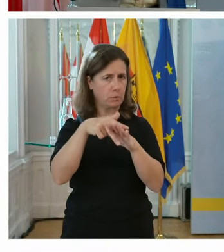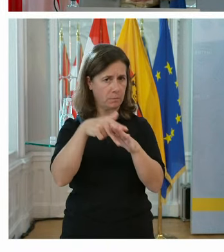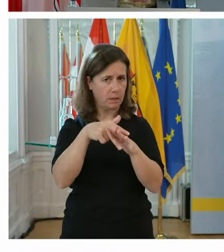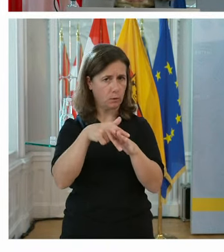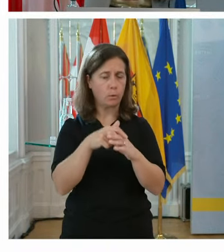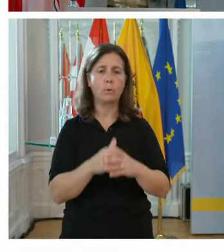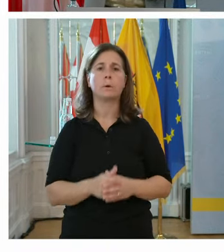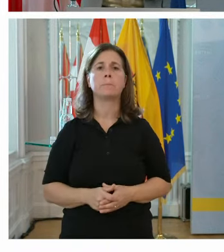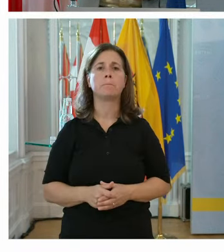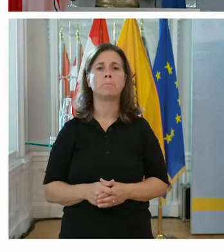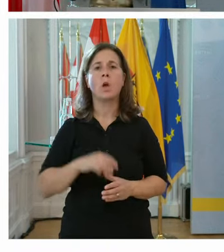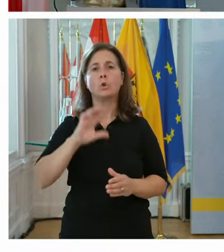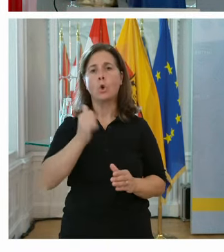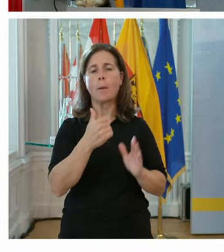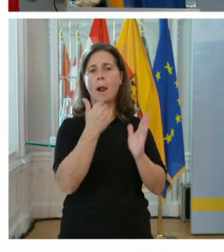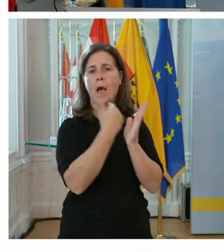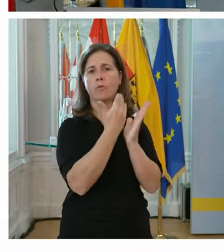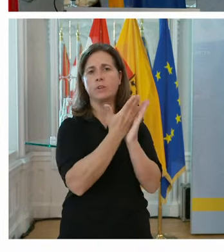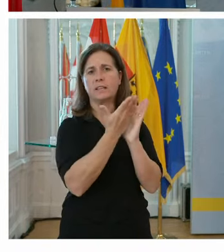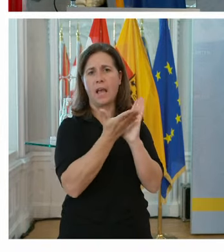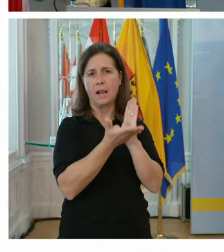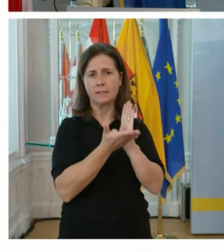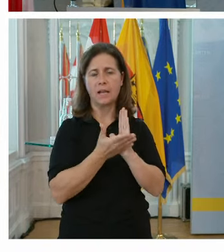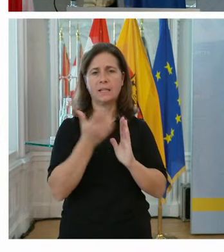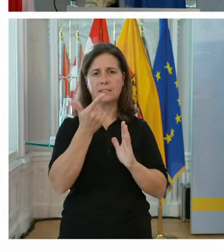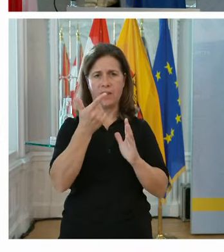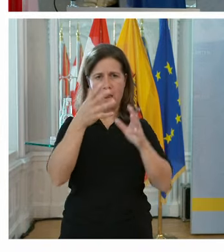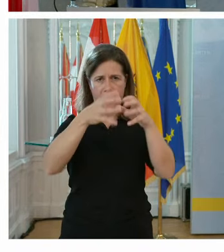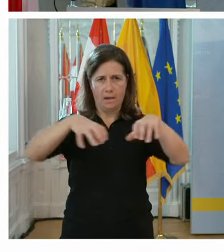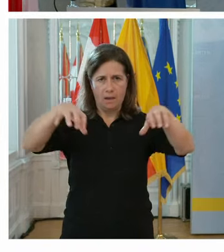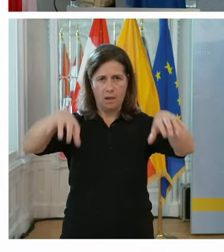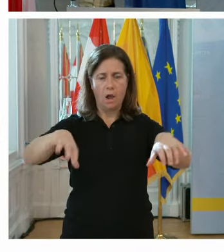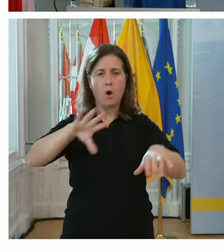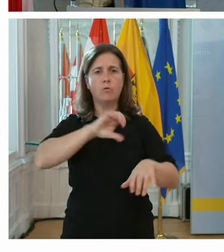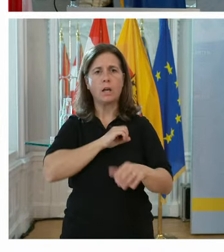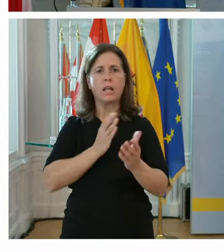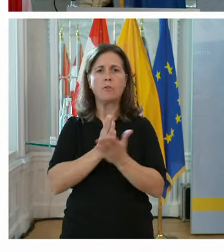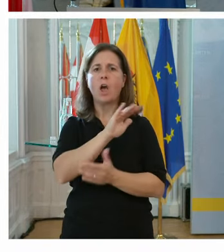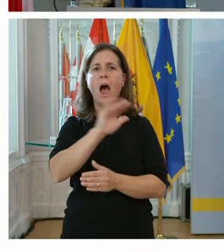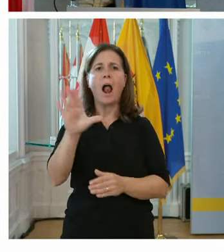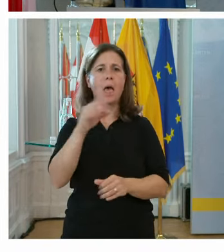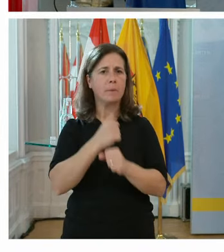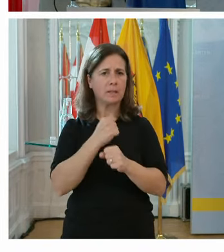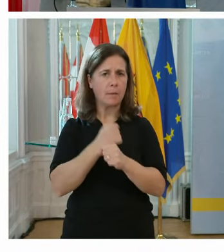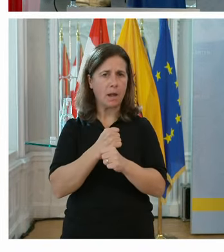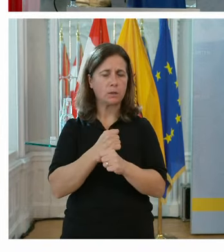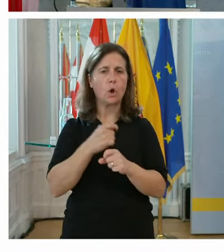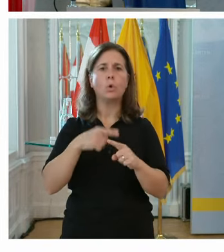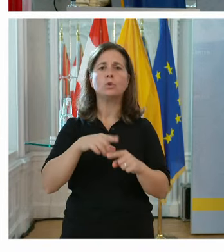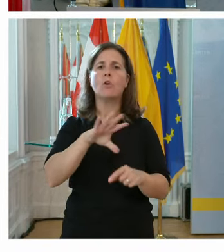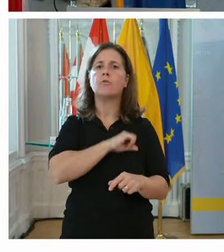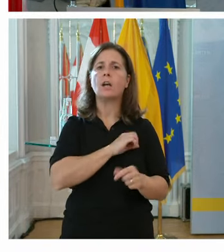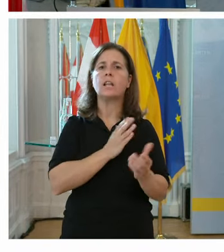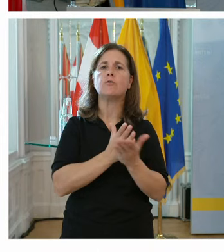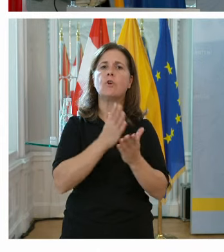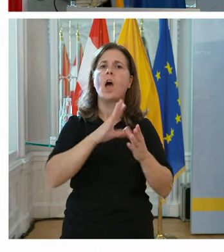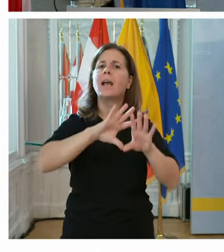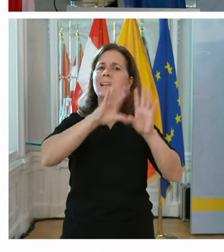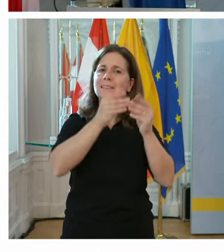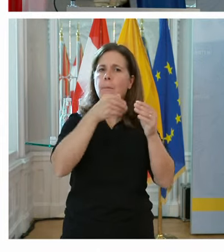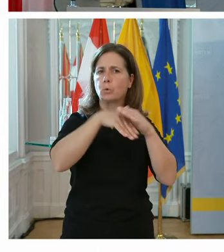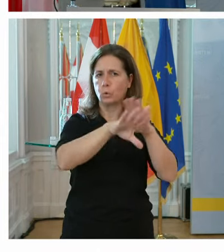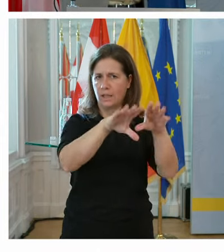Wir haben das dann noch einmal unterteilt in quasi zwei Kategorien, Vorteile für alle Mitarbeitenden und Vorteile für das gesamte